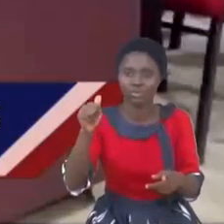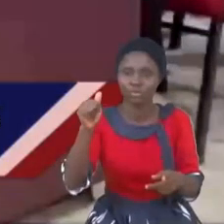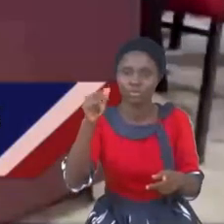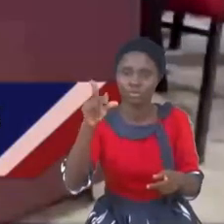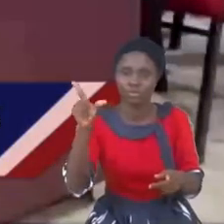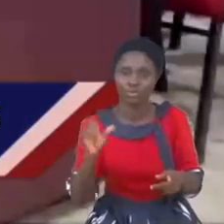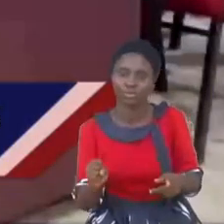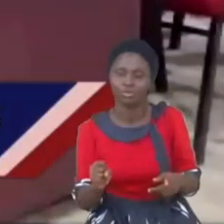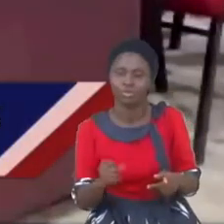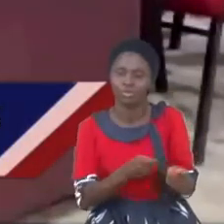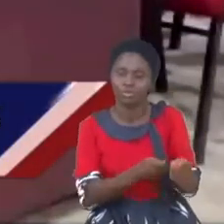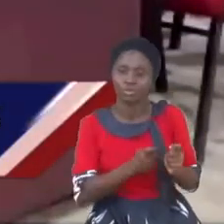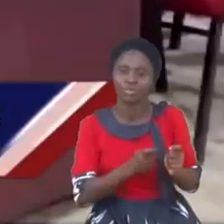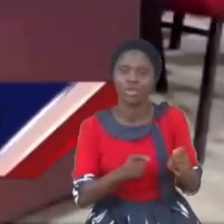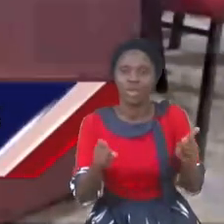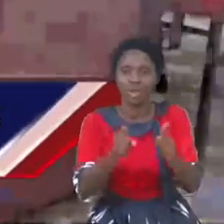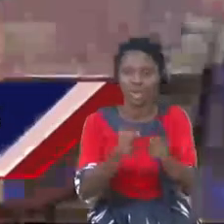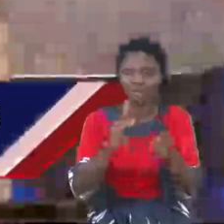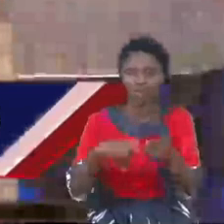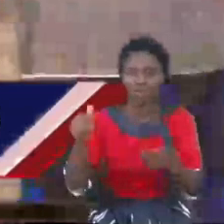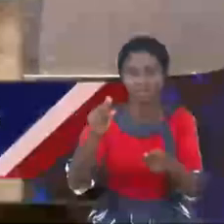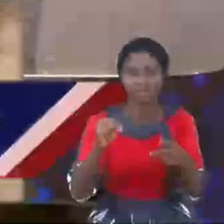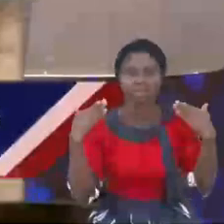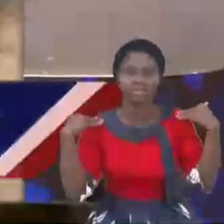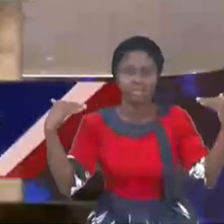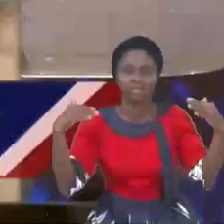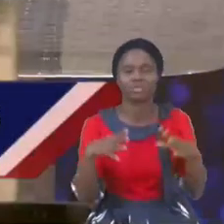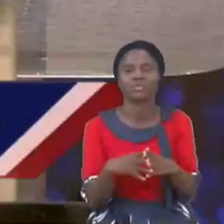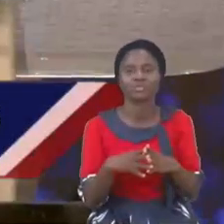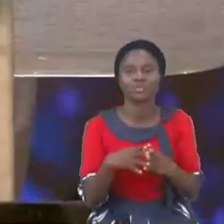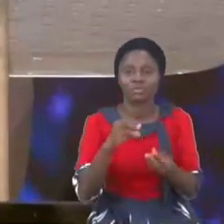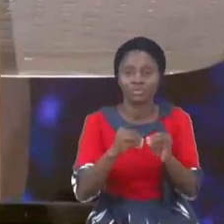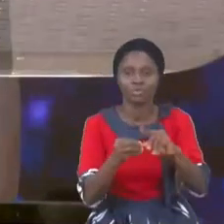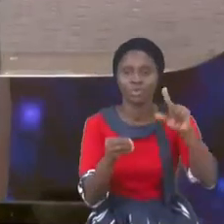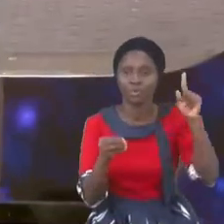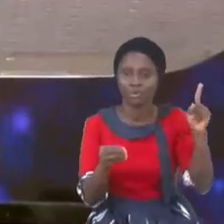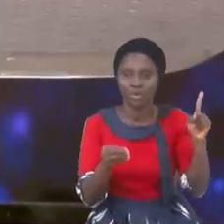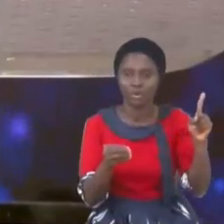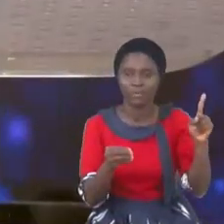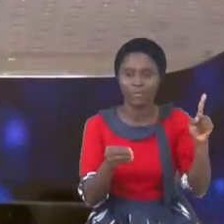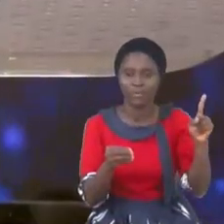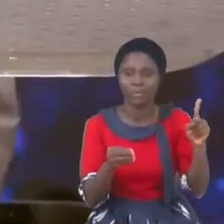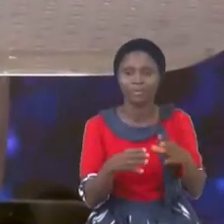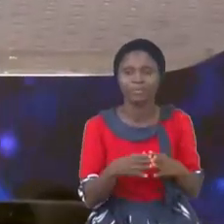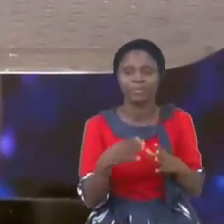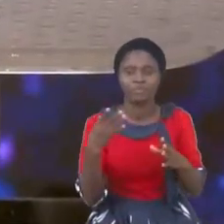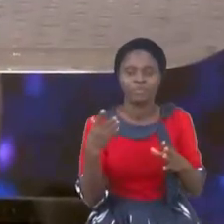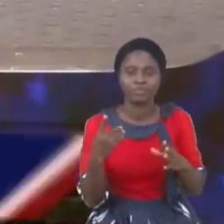qu'un ange. Première partie ici, le nouvel engagement au